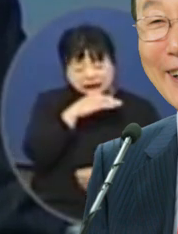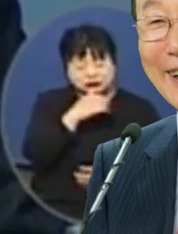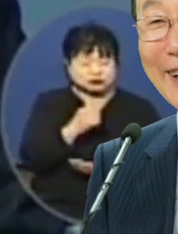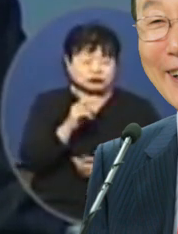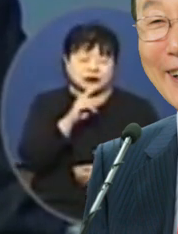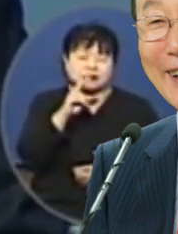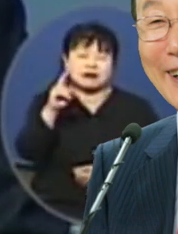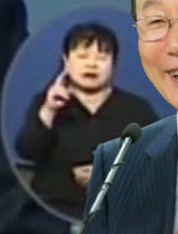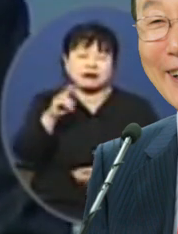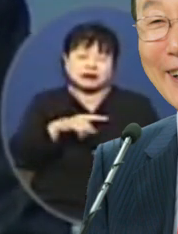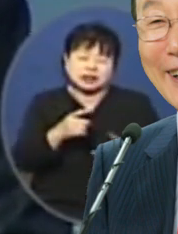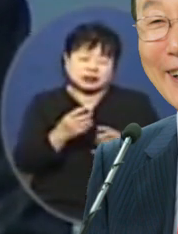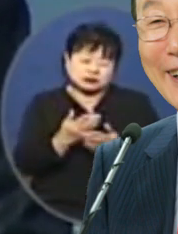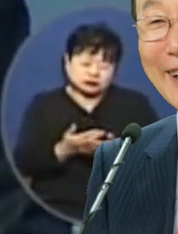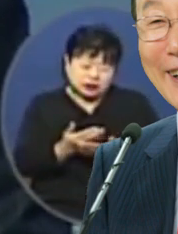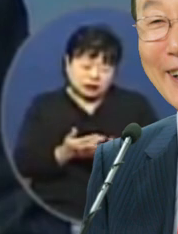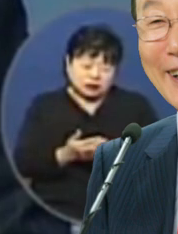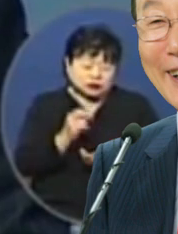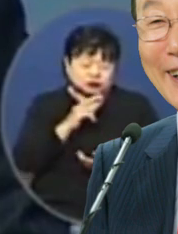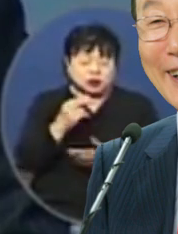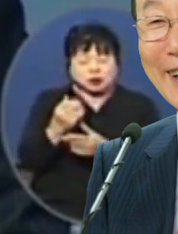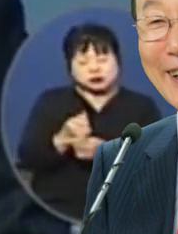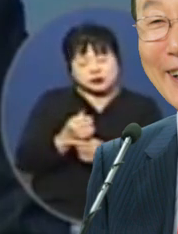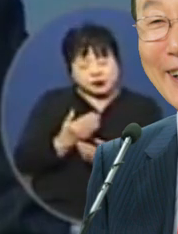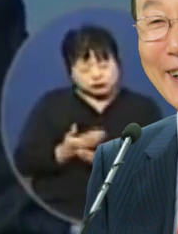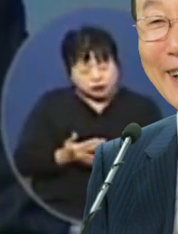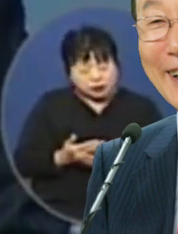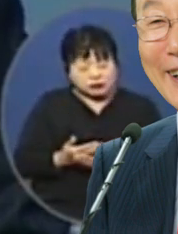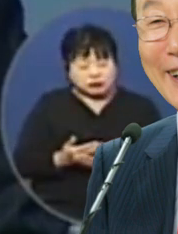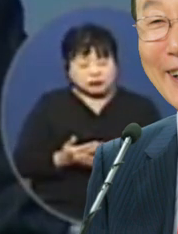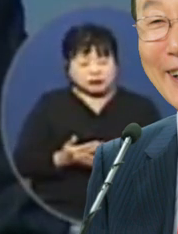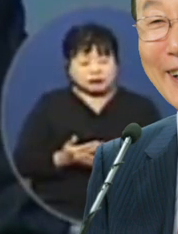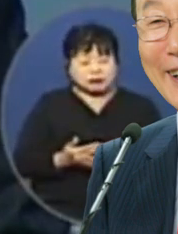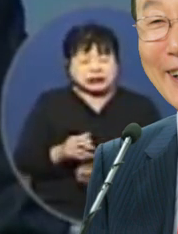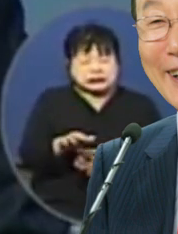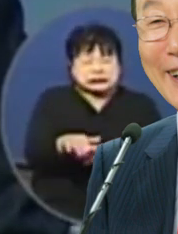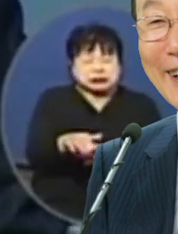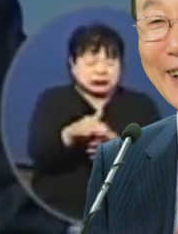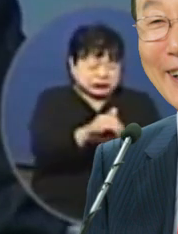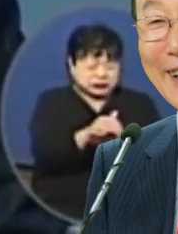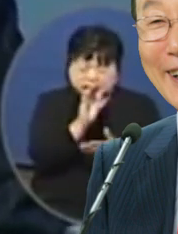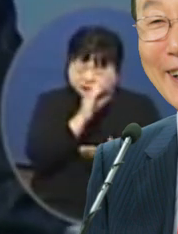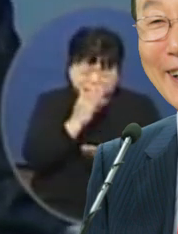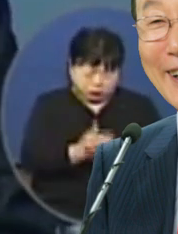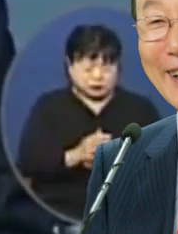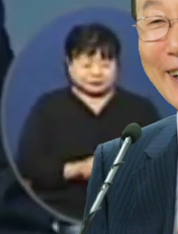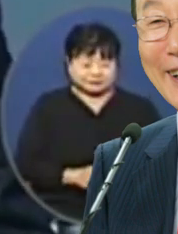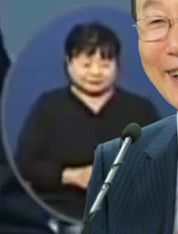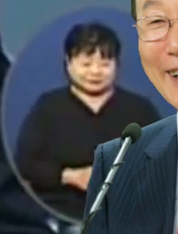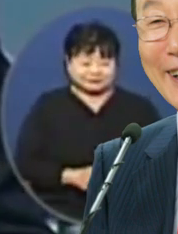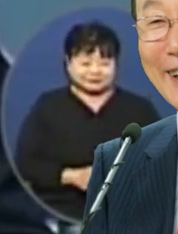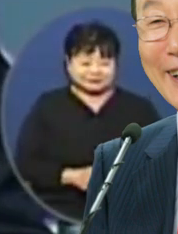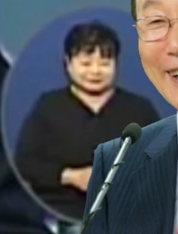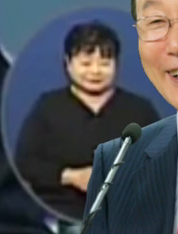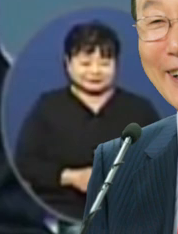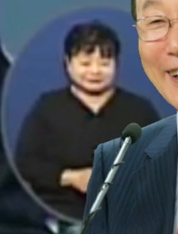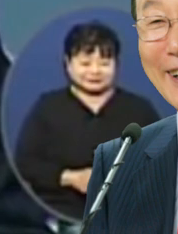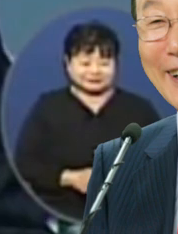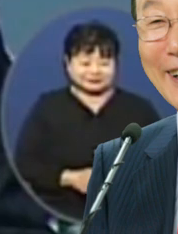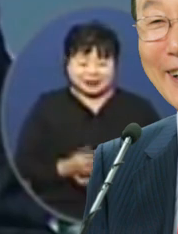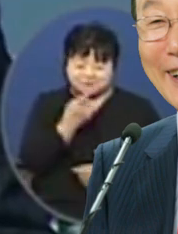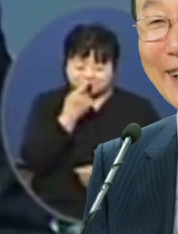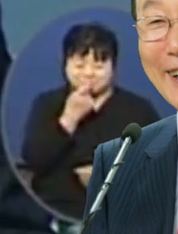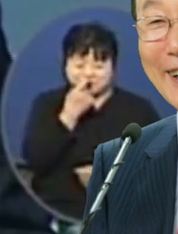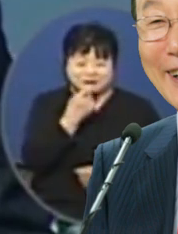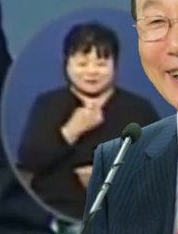주여 살려주시옵소서, 주여 붙들어 주시옵소서, 촌놈 같은 그런 기도하지 말고 좀